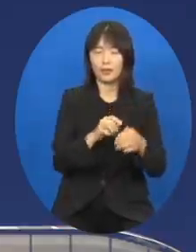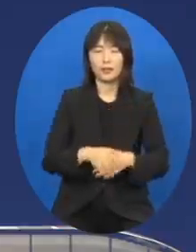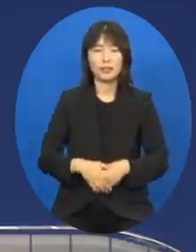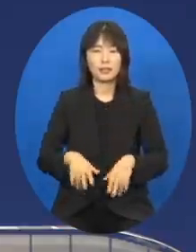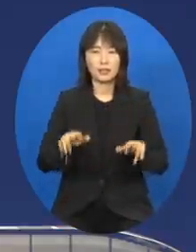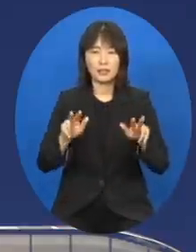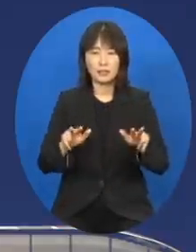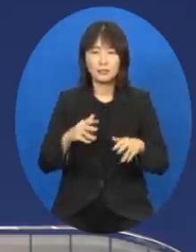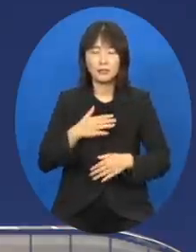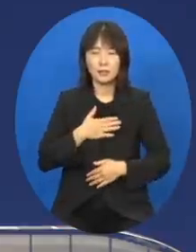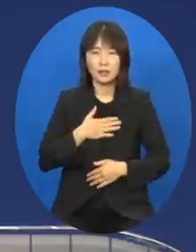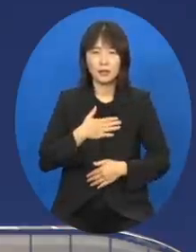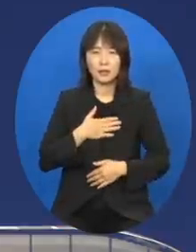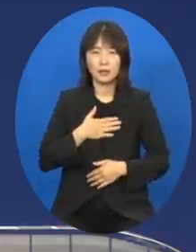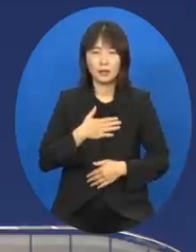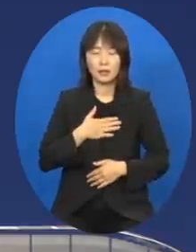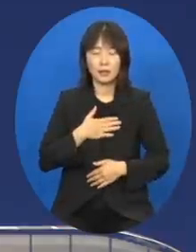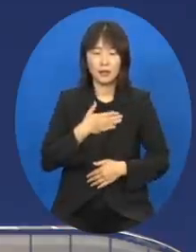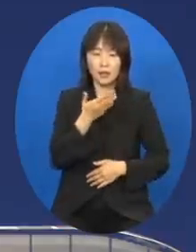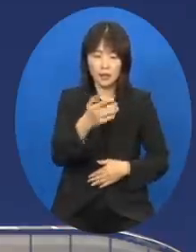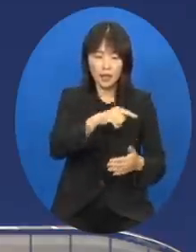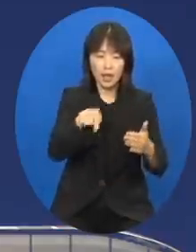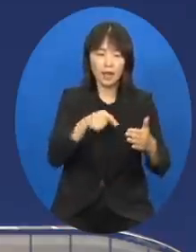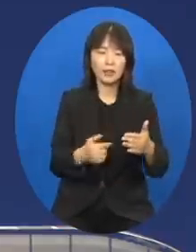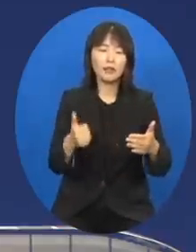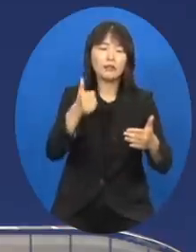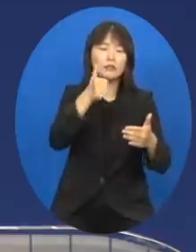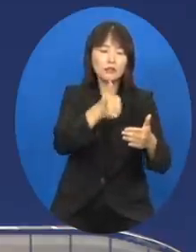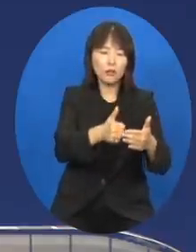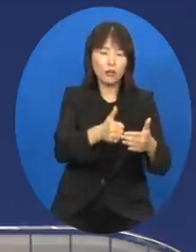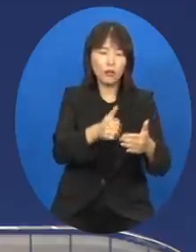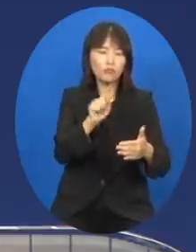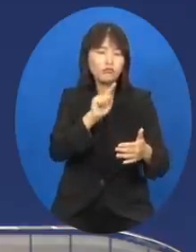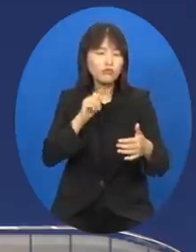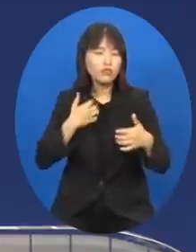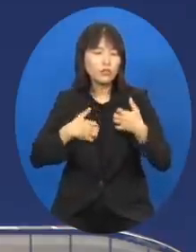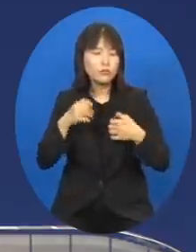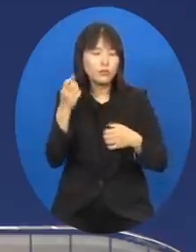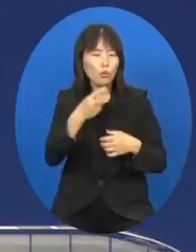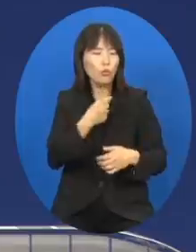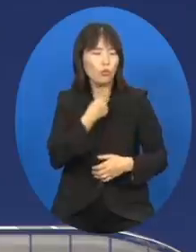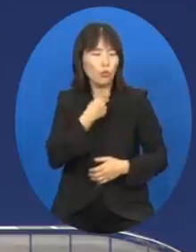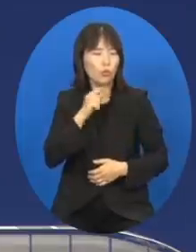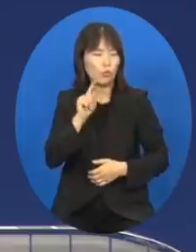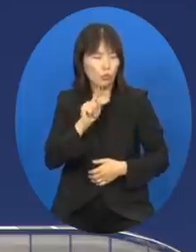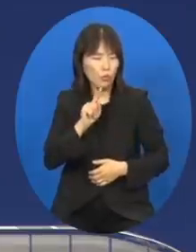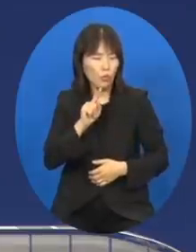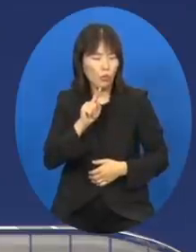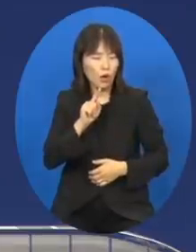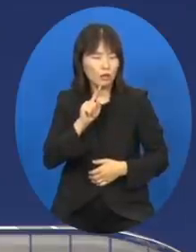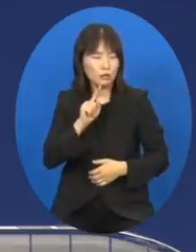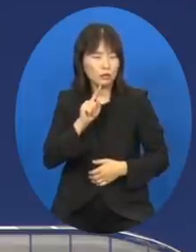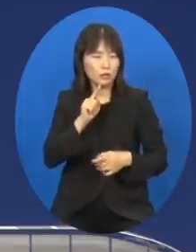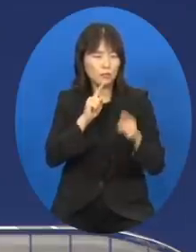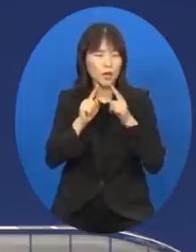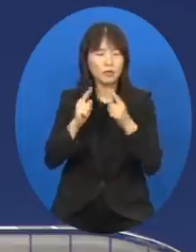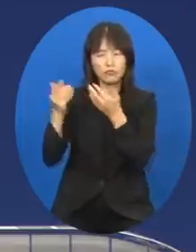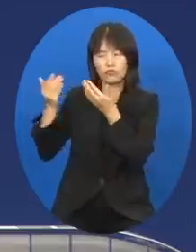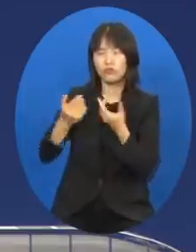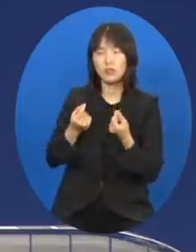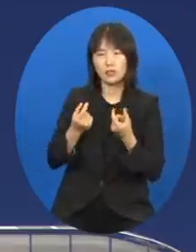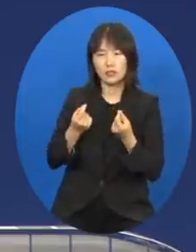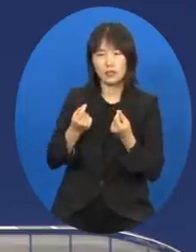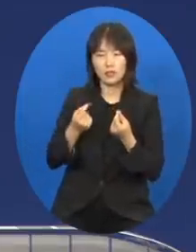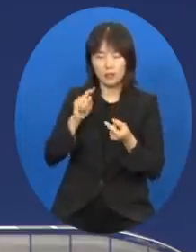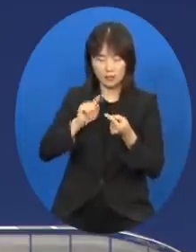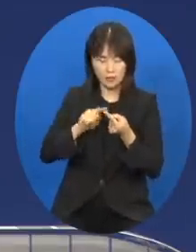지금 내가 내 안에 있는데 무슨 기쁨을 또 원하느냐 하시는 것 같았습니다. 그것을